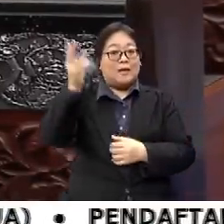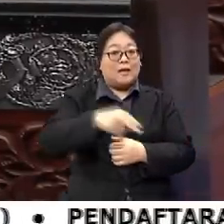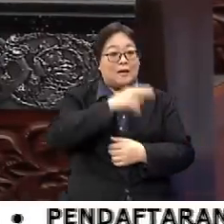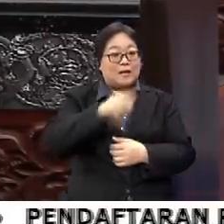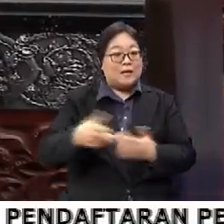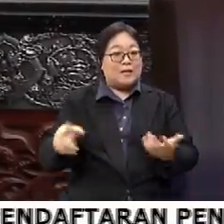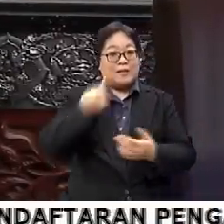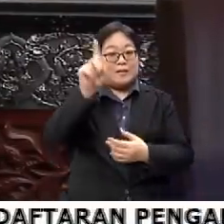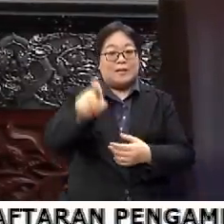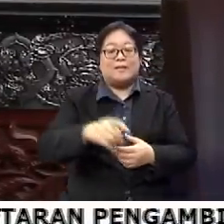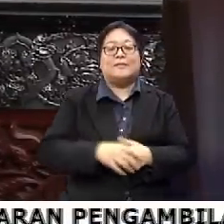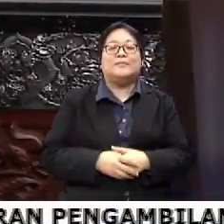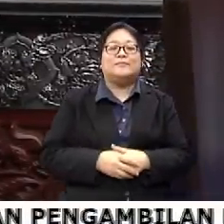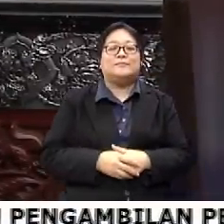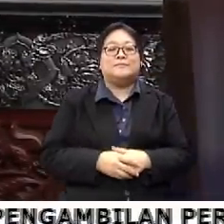hukum? Okay.